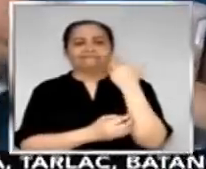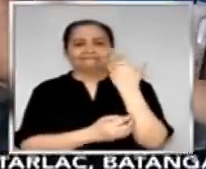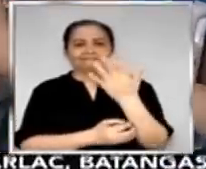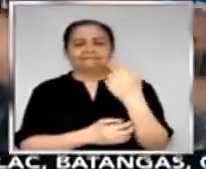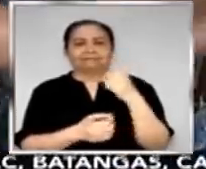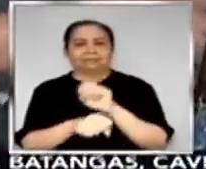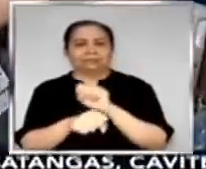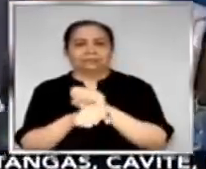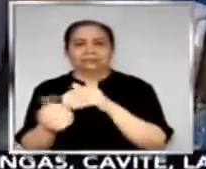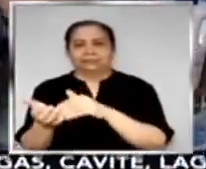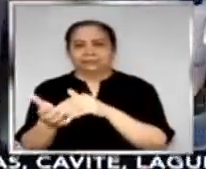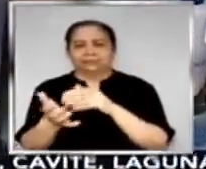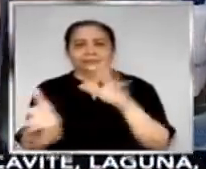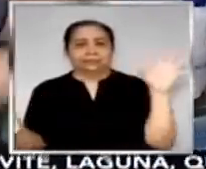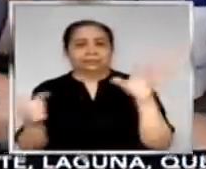Sa kabuuan, nasa